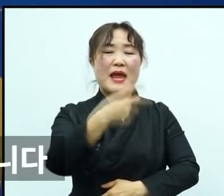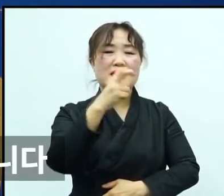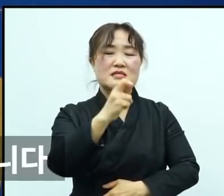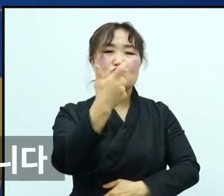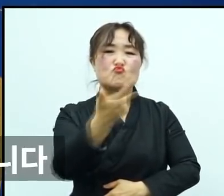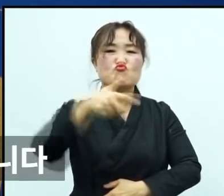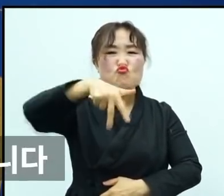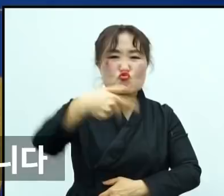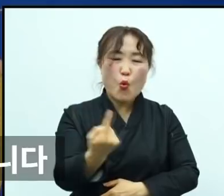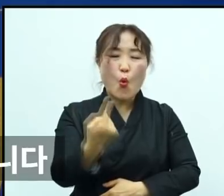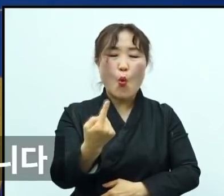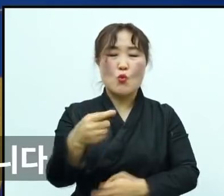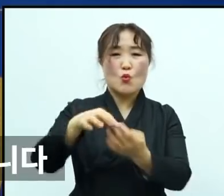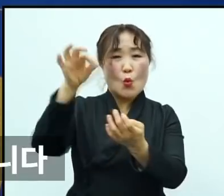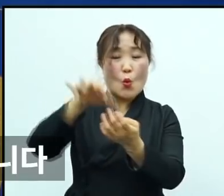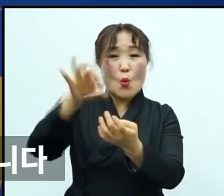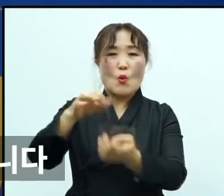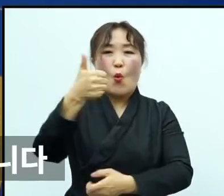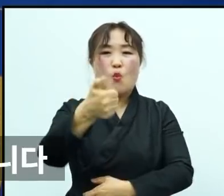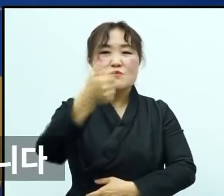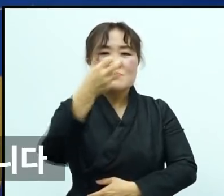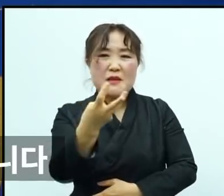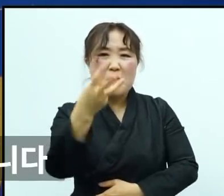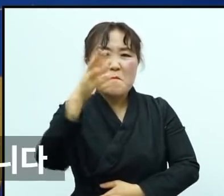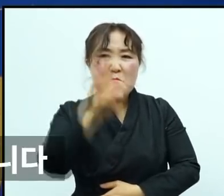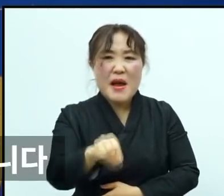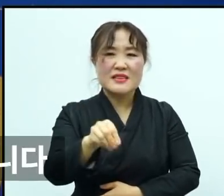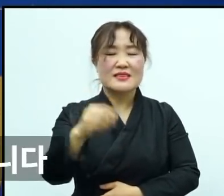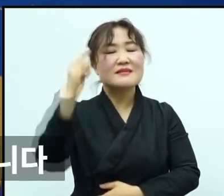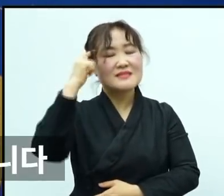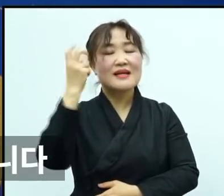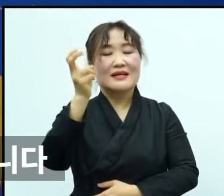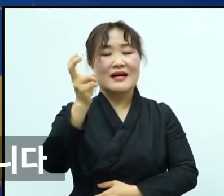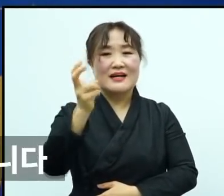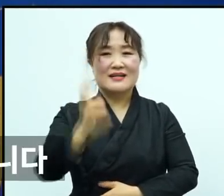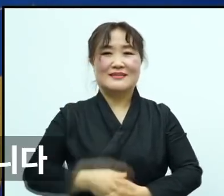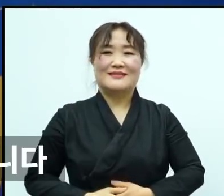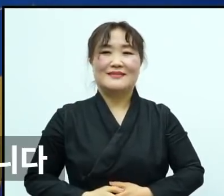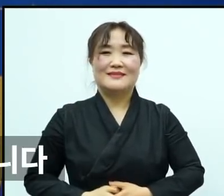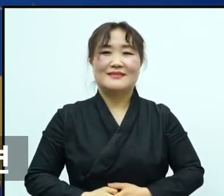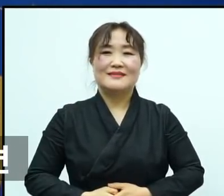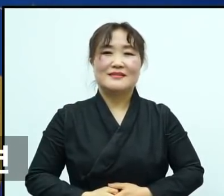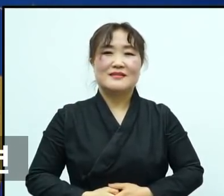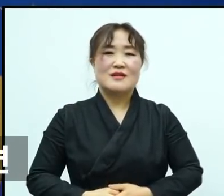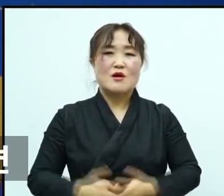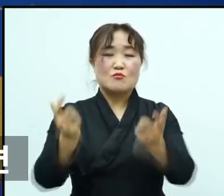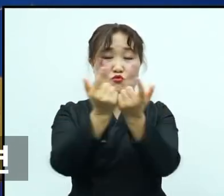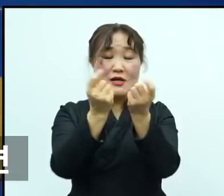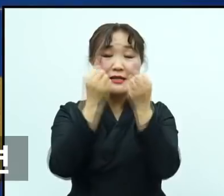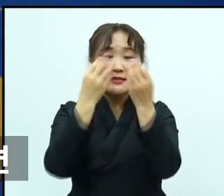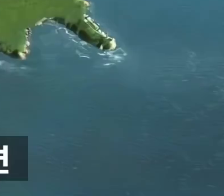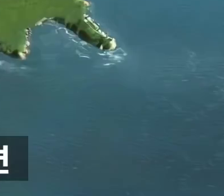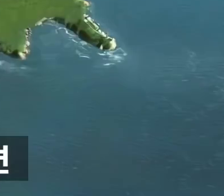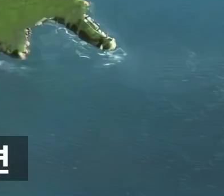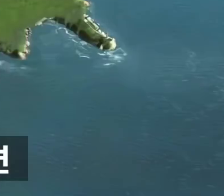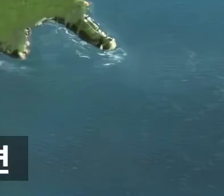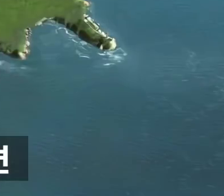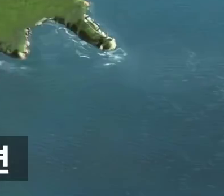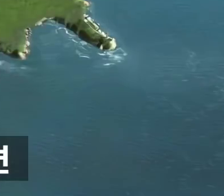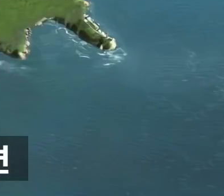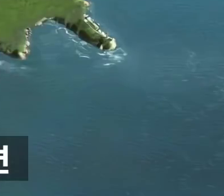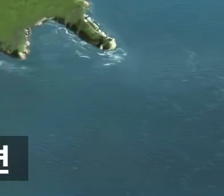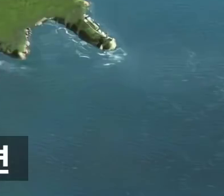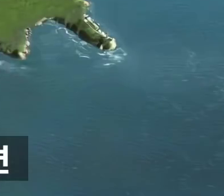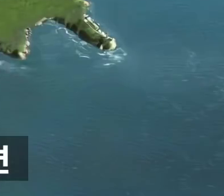126조 원, 고용 창출 효과는 53만 명으로 예상하고 있습니다. 북항 재개발과 2030